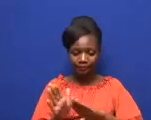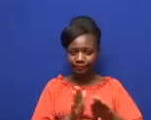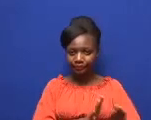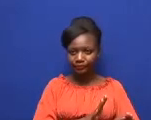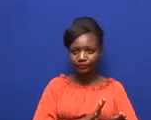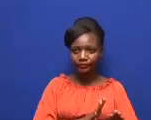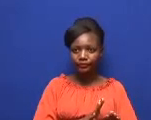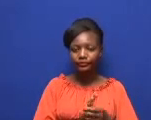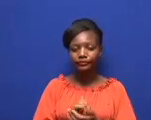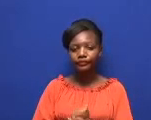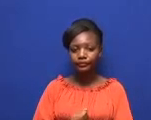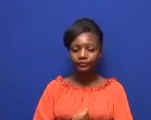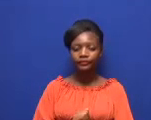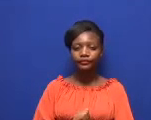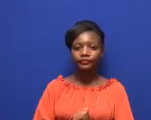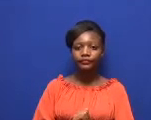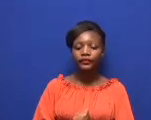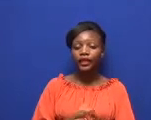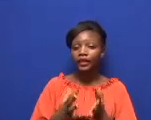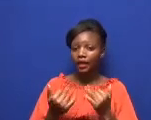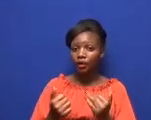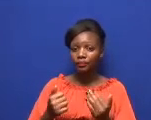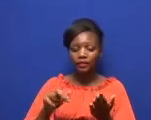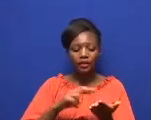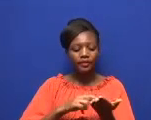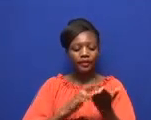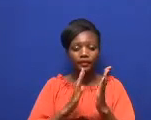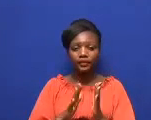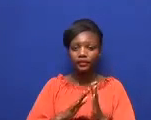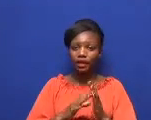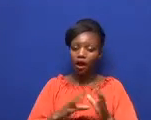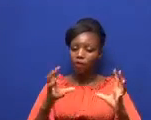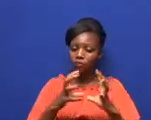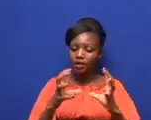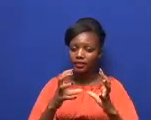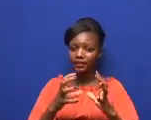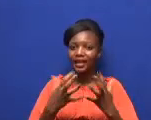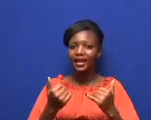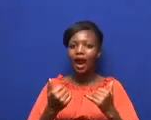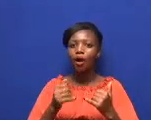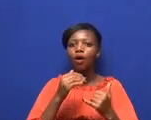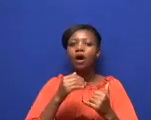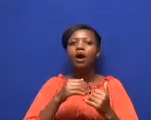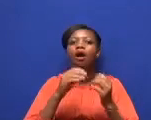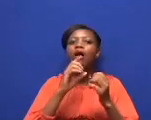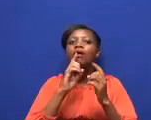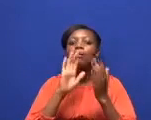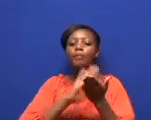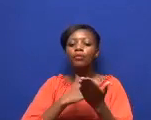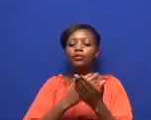wa vyama vya kisiasa nchini sasa ameidhinisha uongozi mpya wa chama cha Ford Kenya.